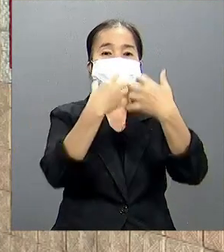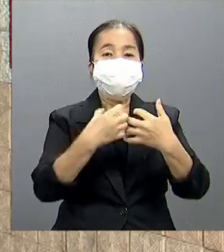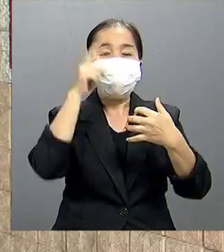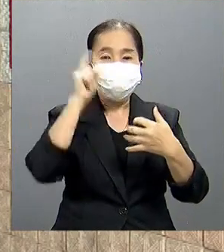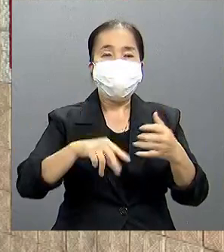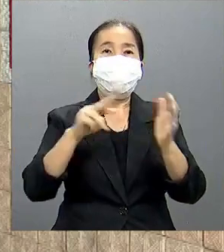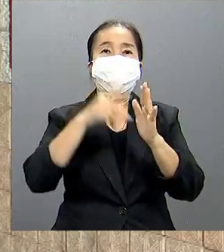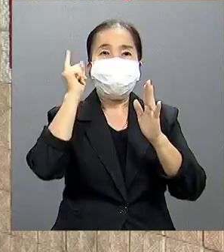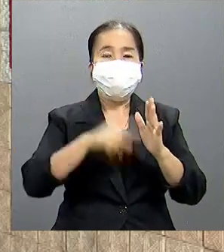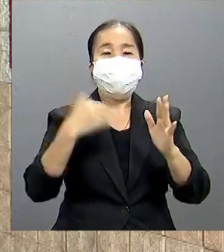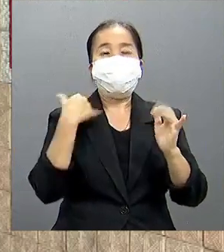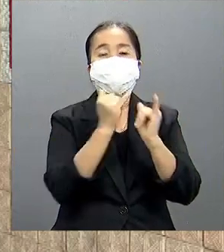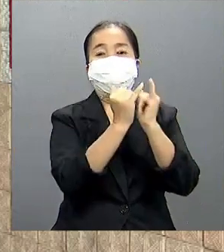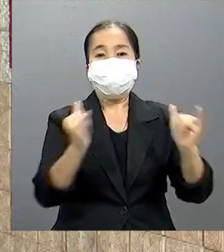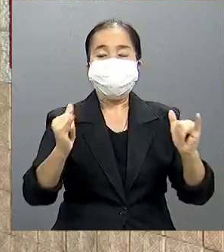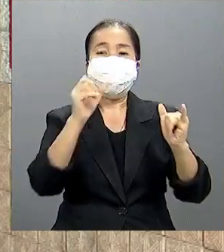เขียวครับอ่ะ